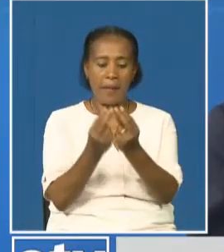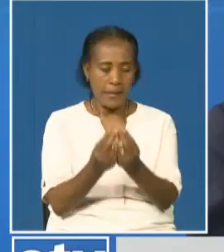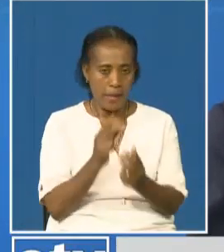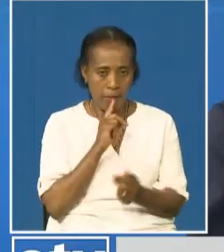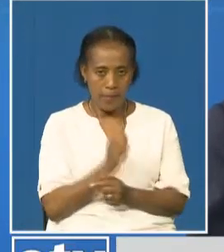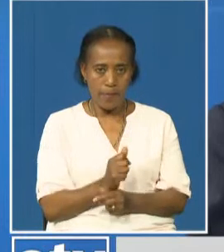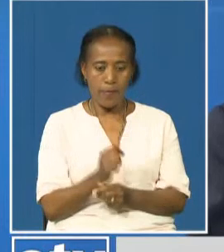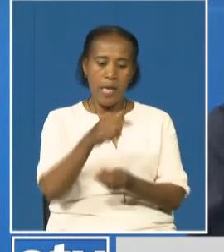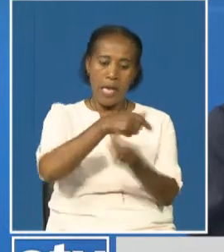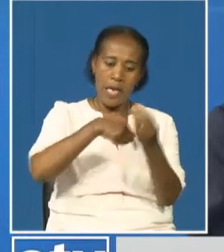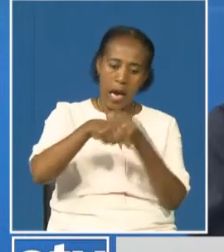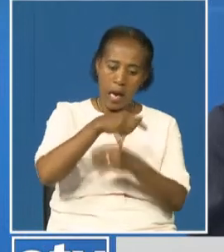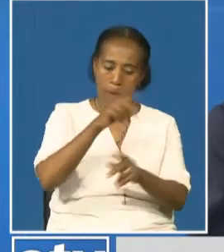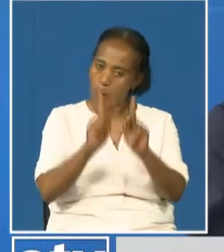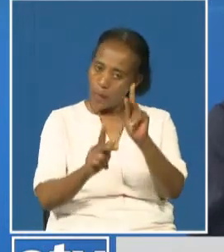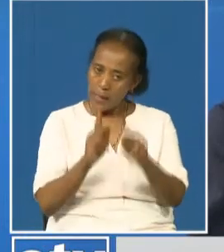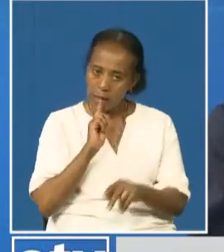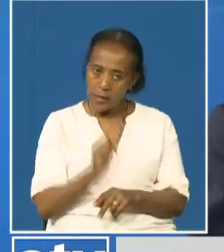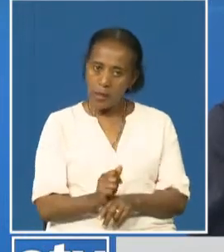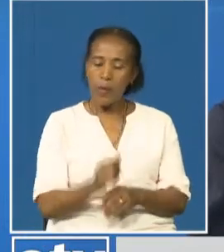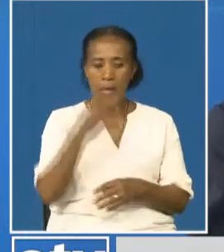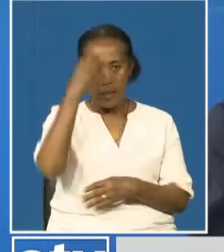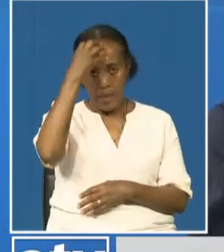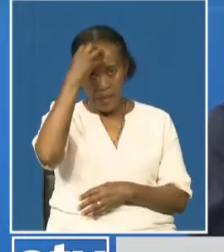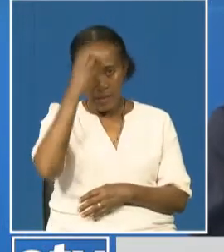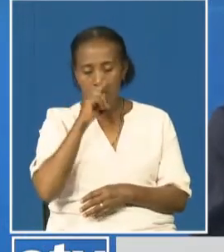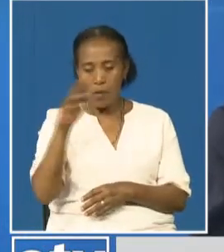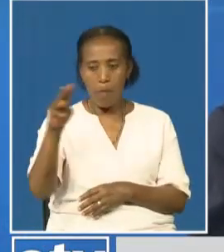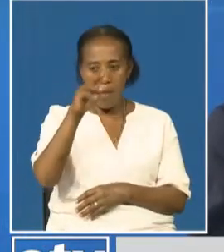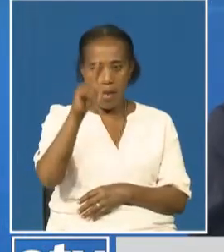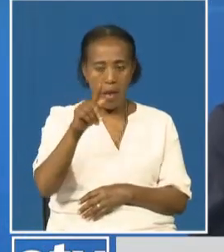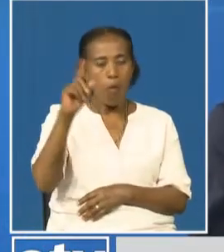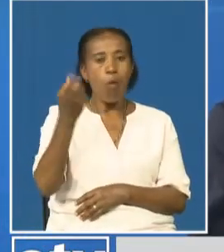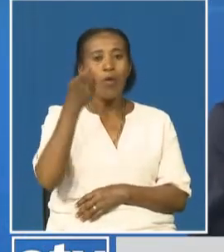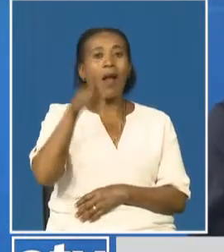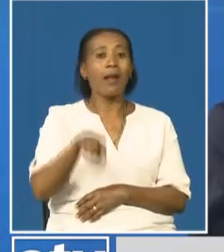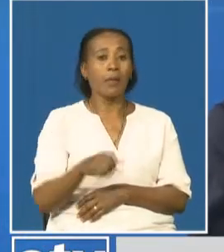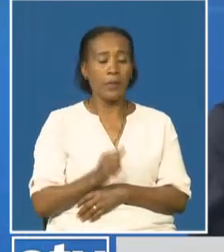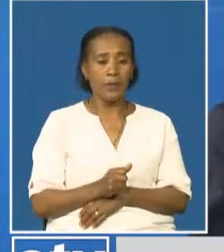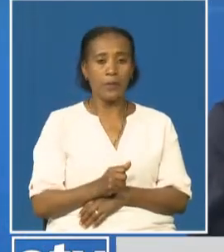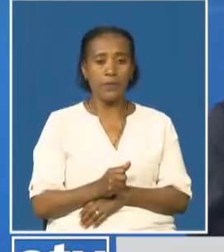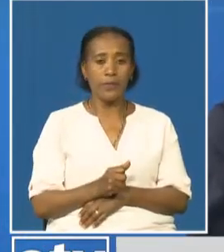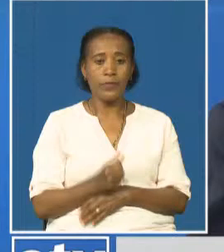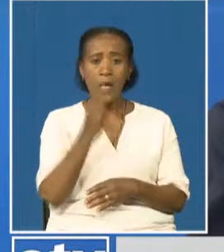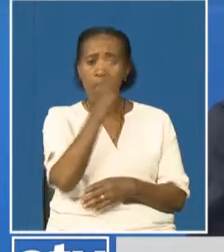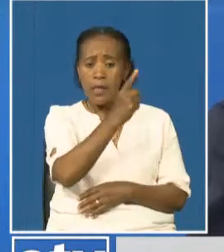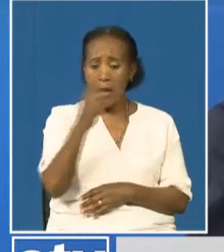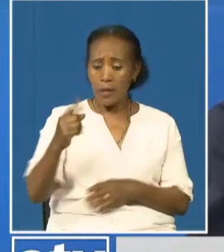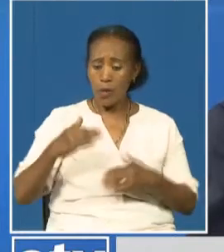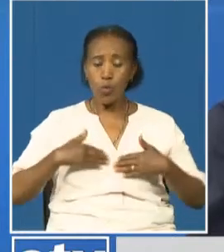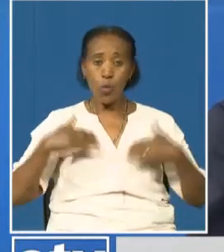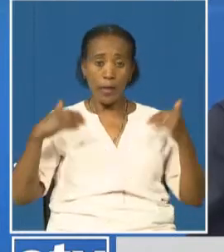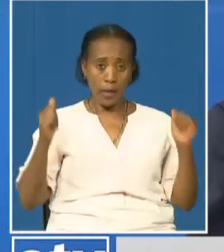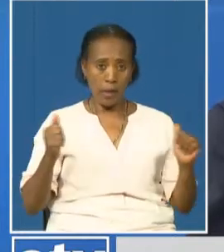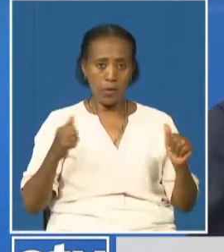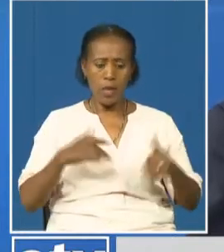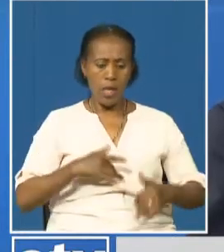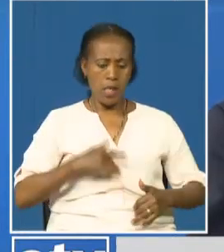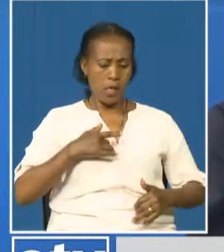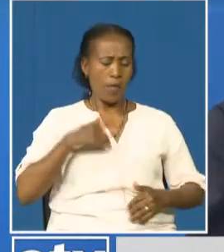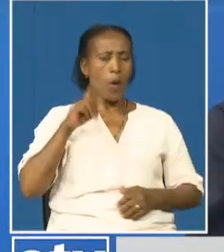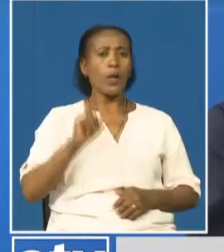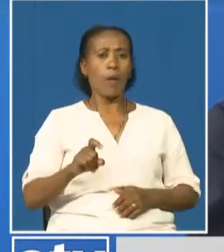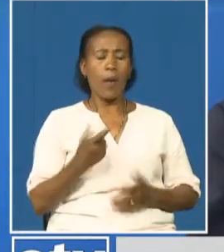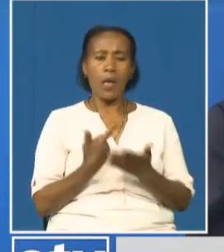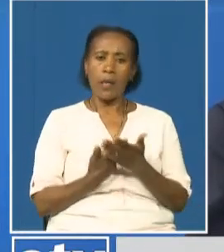የቤተሰብም ያካባቢው ማህበረሰብም የመንግስትም ሚና መሆን አለበት። እያንዳንዱ ወጣት ሊሰማው